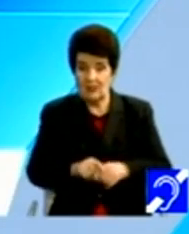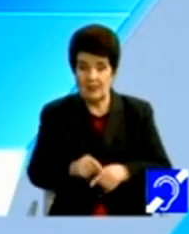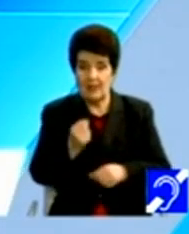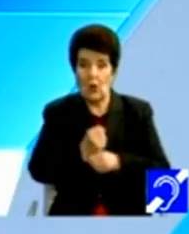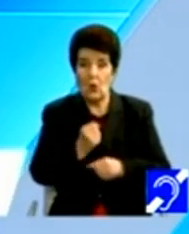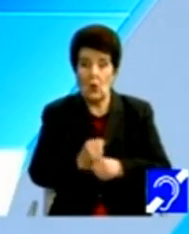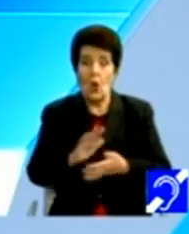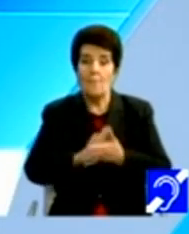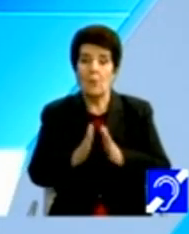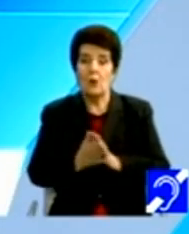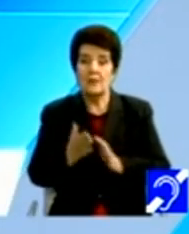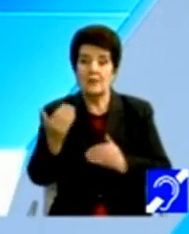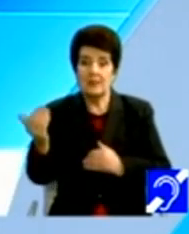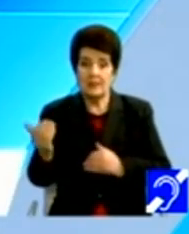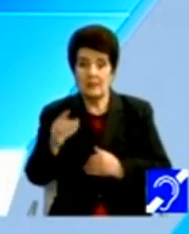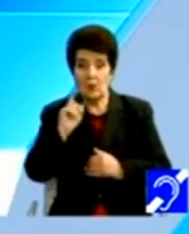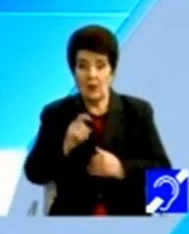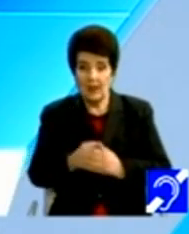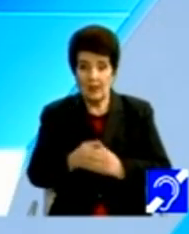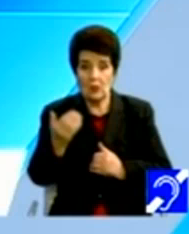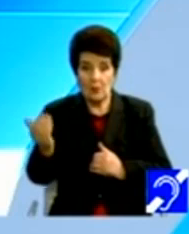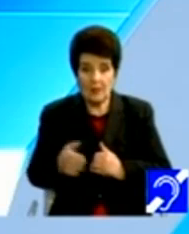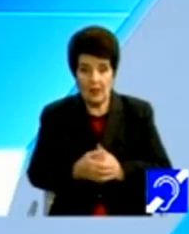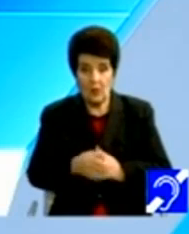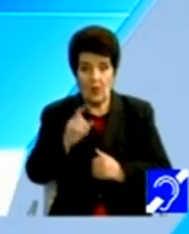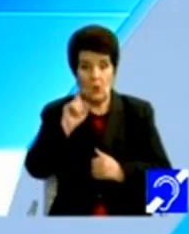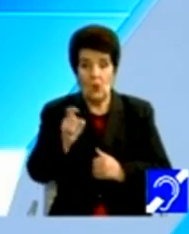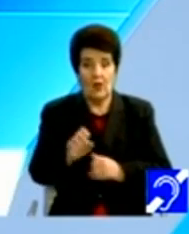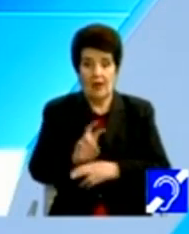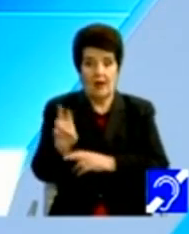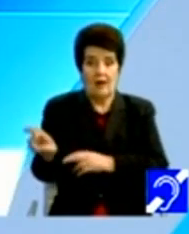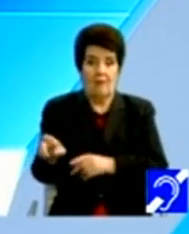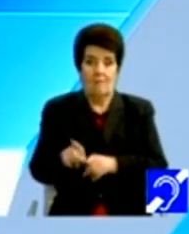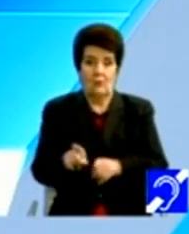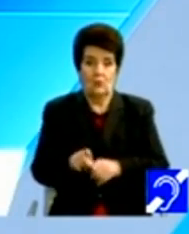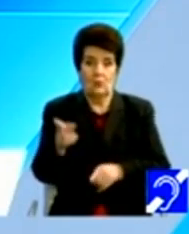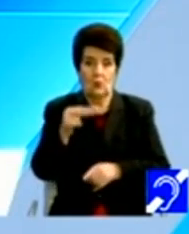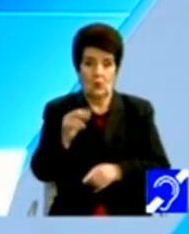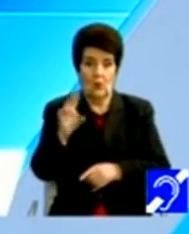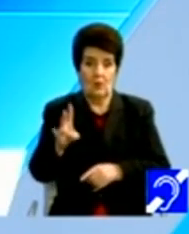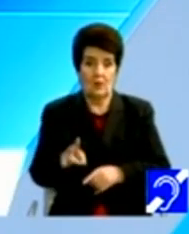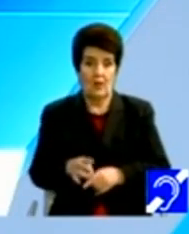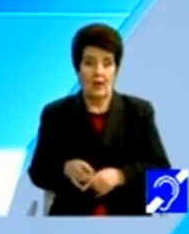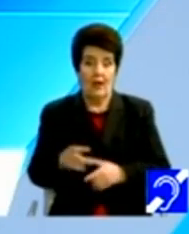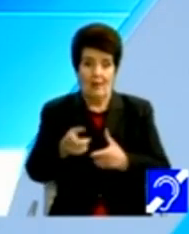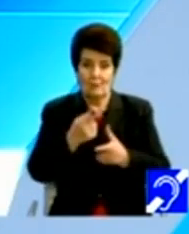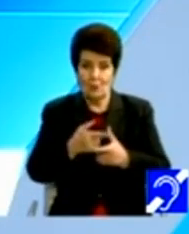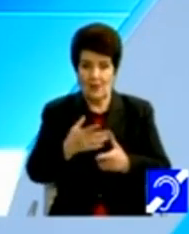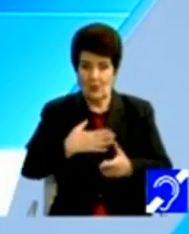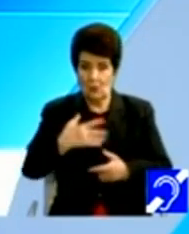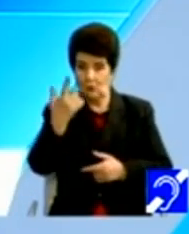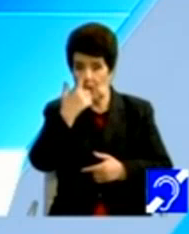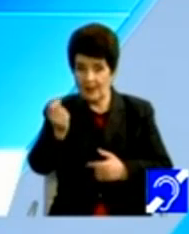înțeleg poziția față de Ucraina, fiindcă dumnealui nici în Ucraina n-a fost niciodată, dar a declarat-o în numele nostru